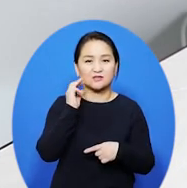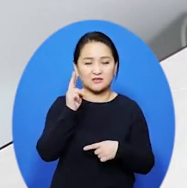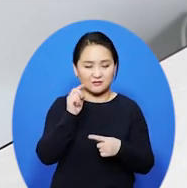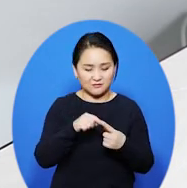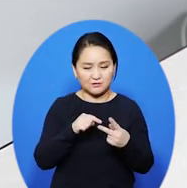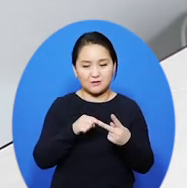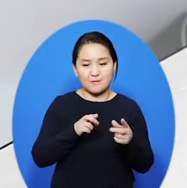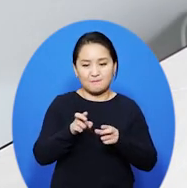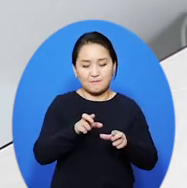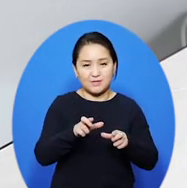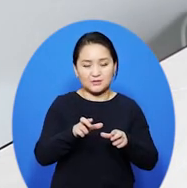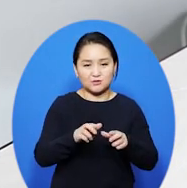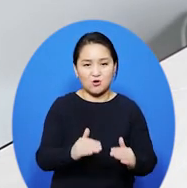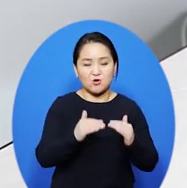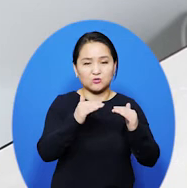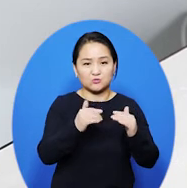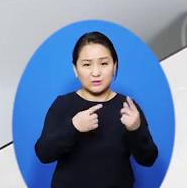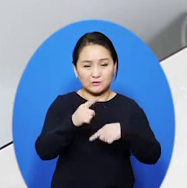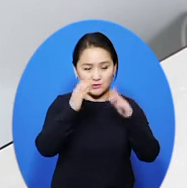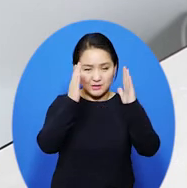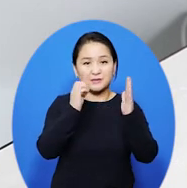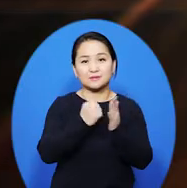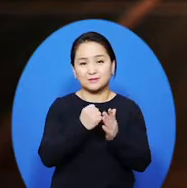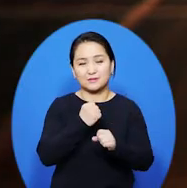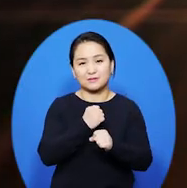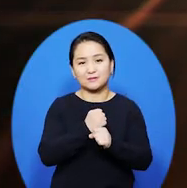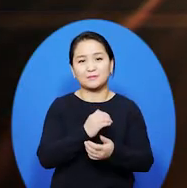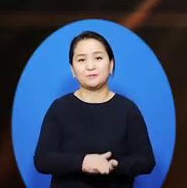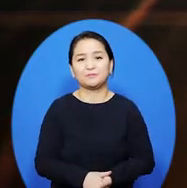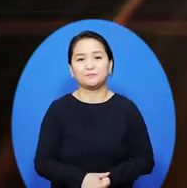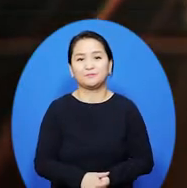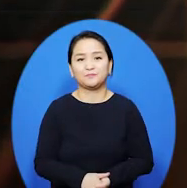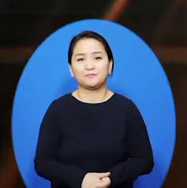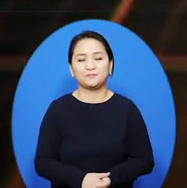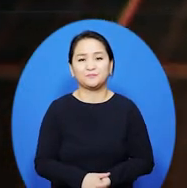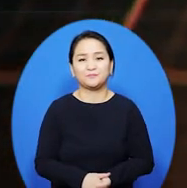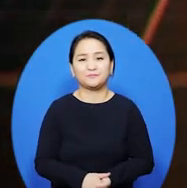маркетинг, тэгээд веб бизнесээ хөгжүүлэх тал дээр их ажилласан байгаа.